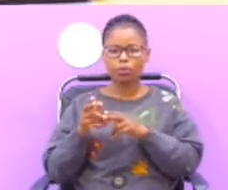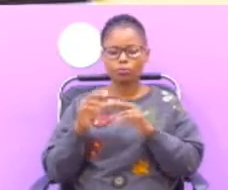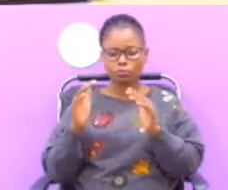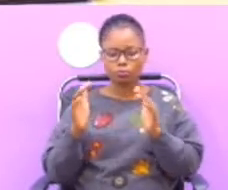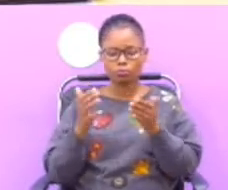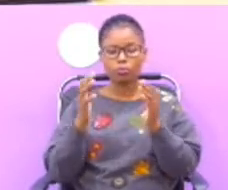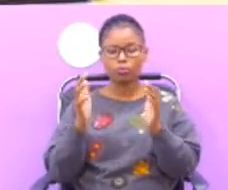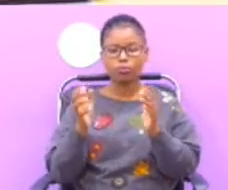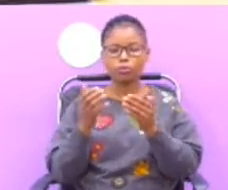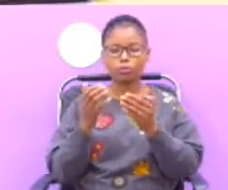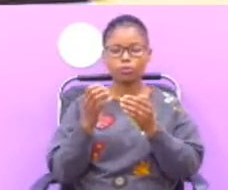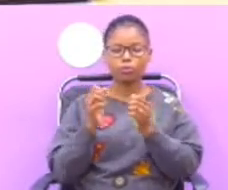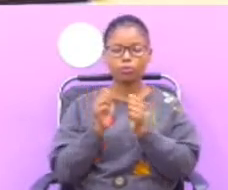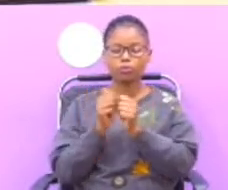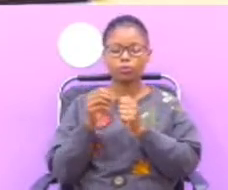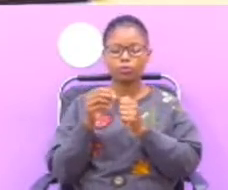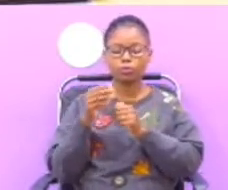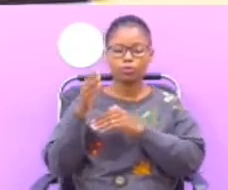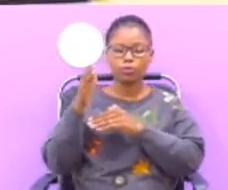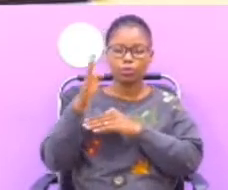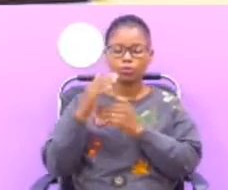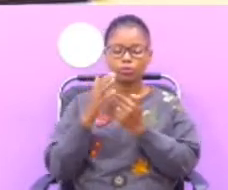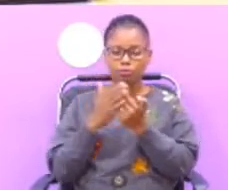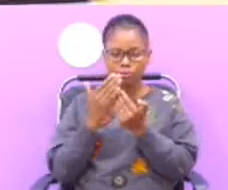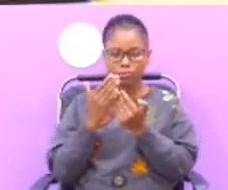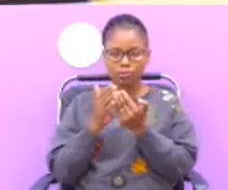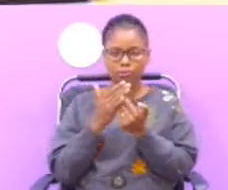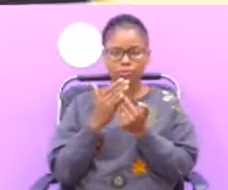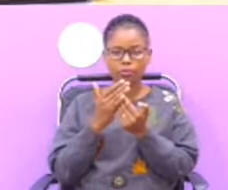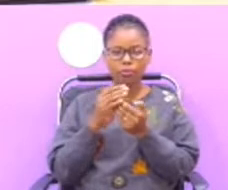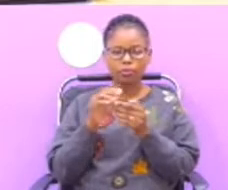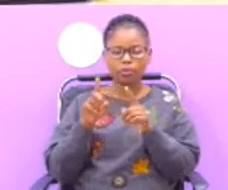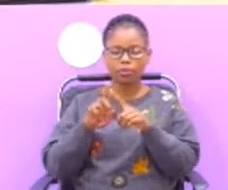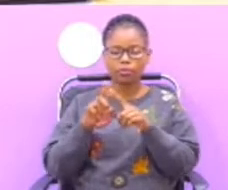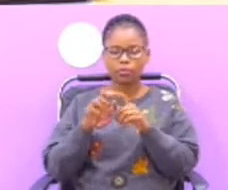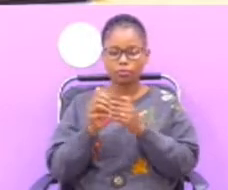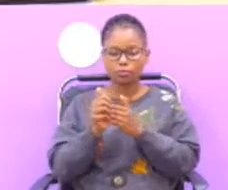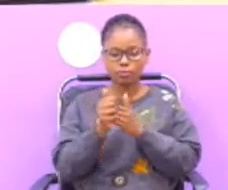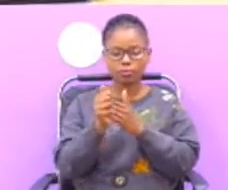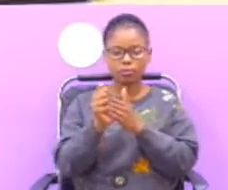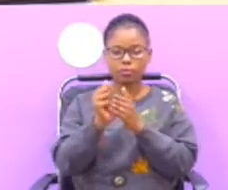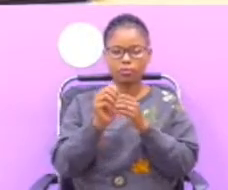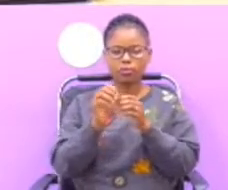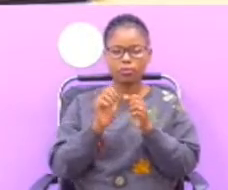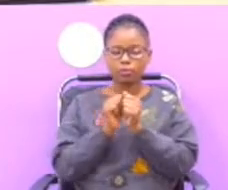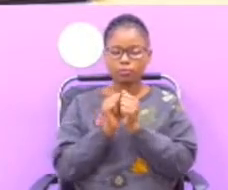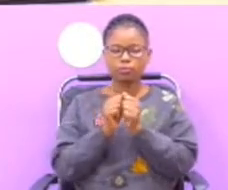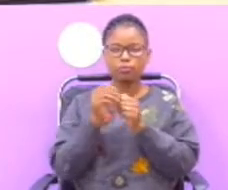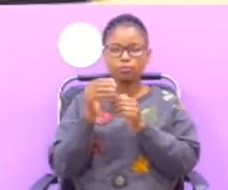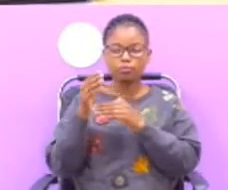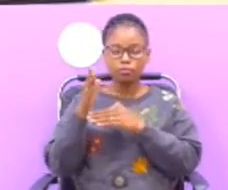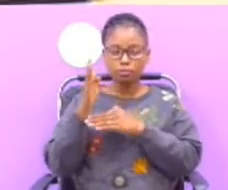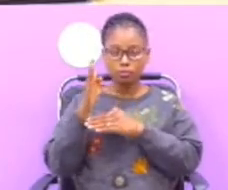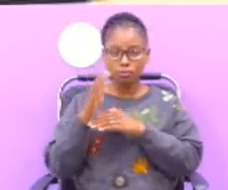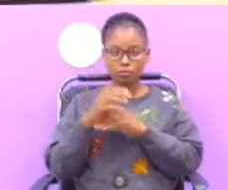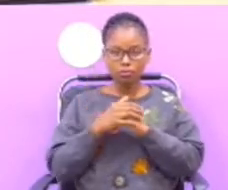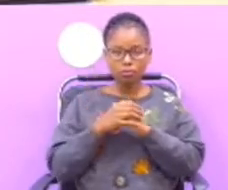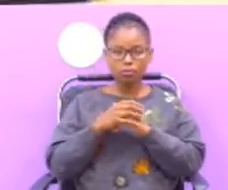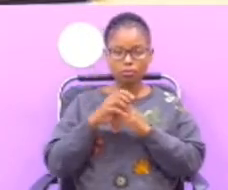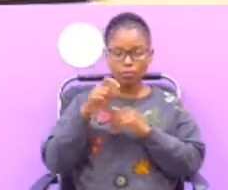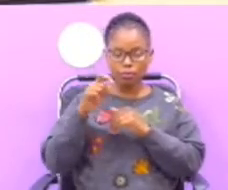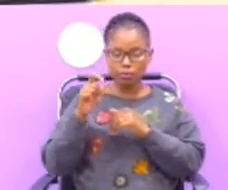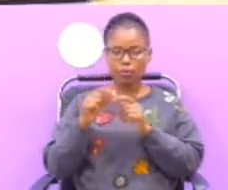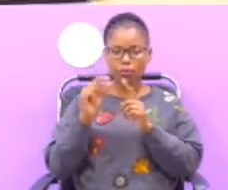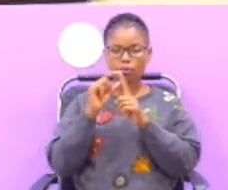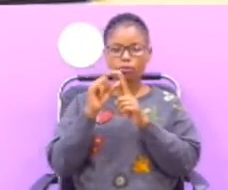Ngai, kũrĩithio ni Ngai, kũmenyererwo ni Ngai na gũtwarana hamwe na Ngai witũ. Kiugo kĩa Ngai reke gĩtũre kĩrĩ kĩega